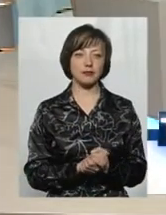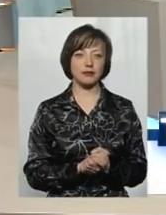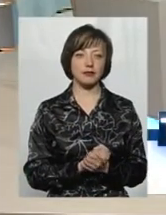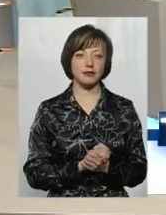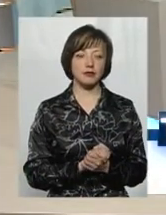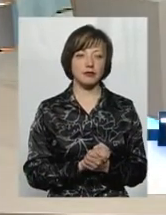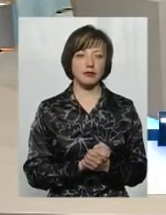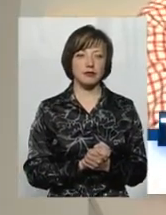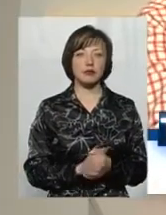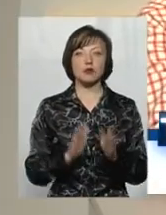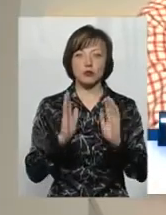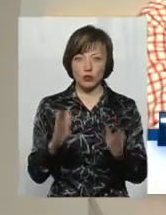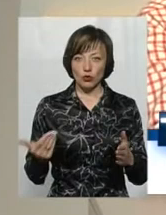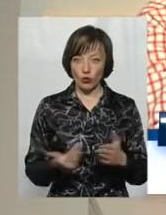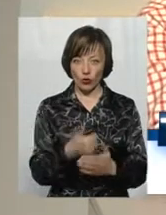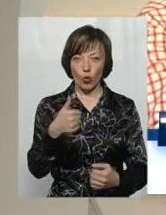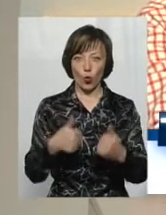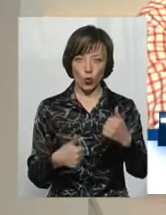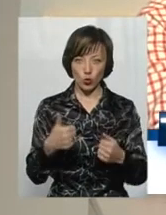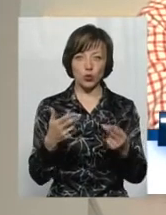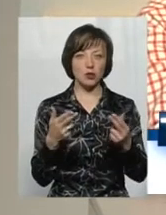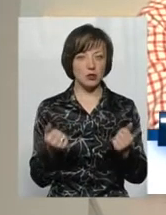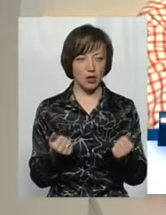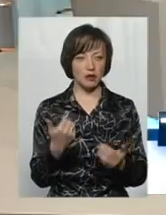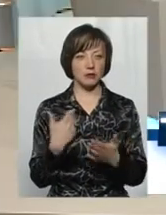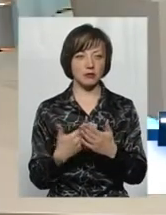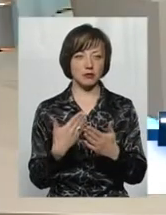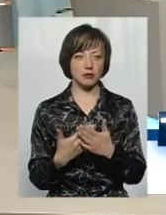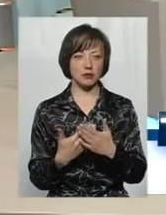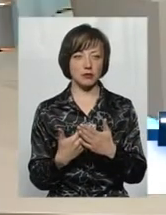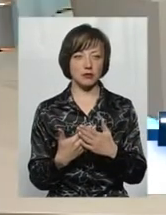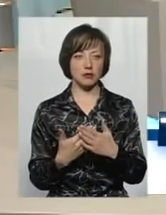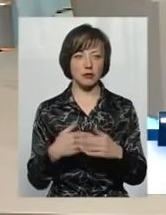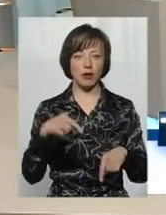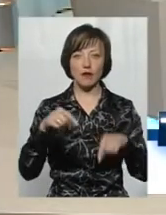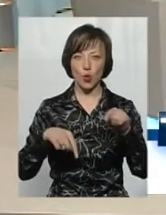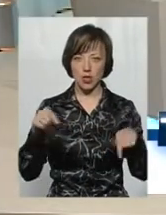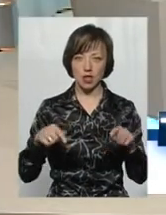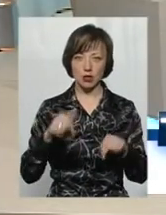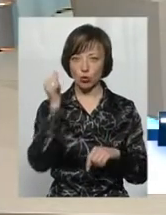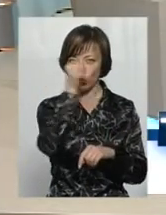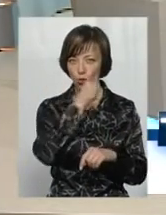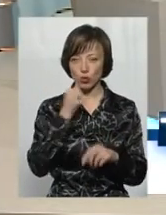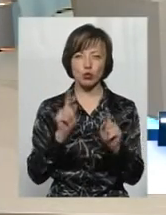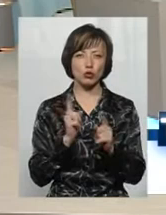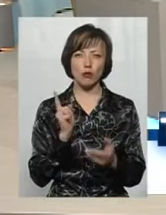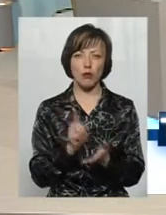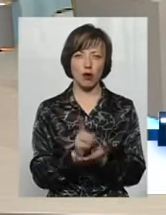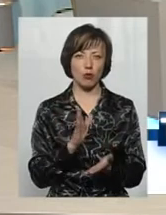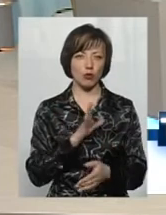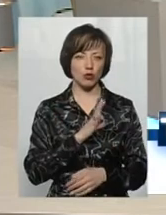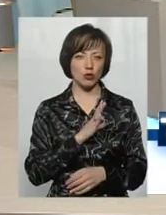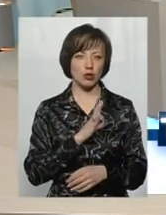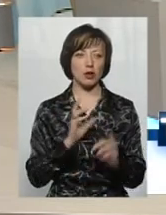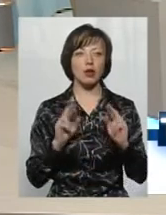ну, буде новий конкурс, так, де, якщо не помиляюсь, десь восени цього року. Так. І що має бути? Як